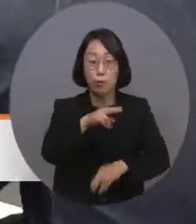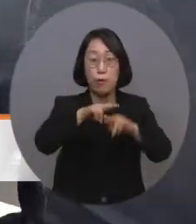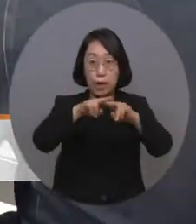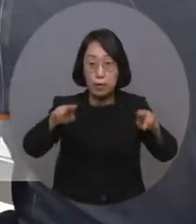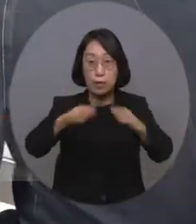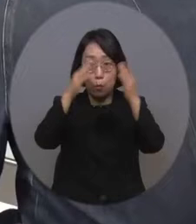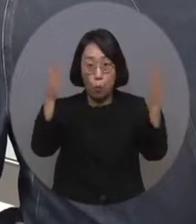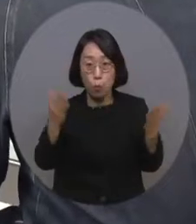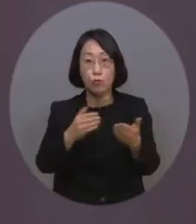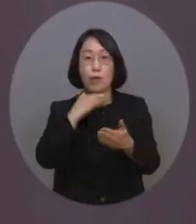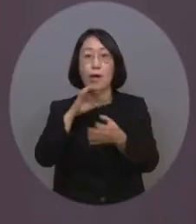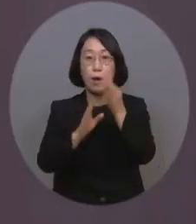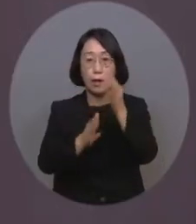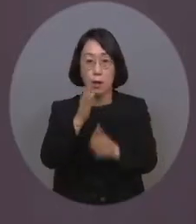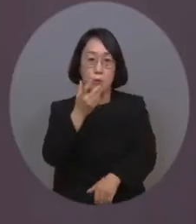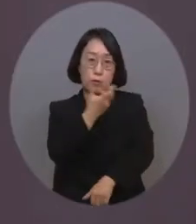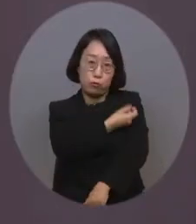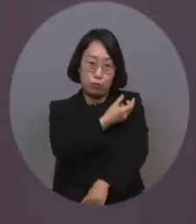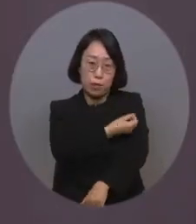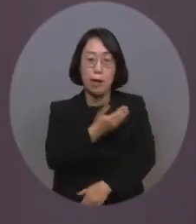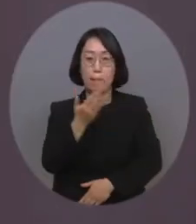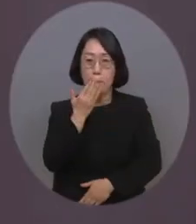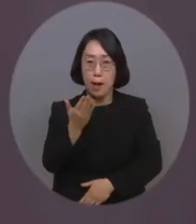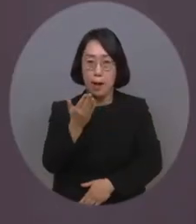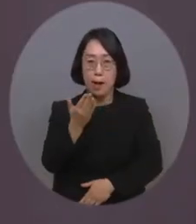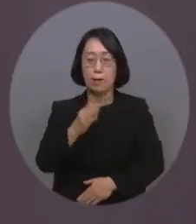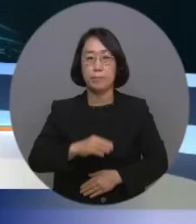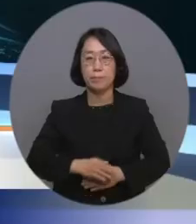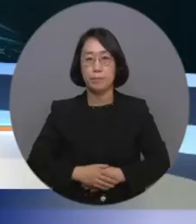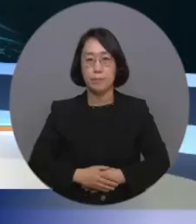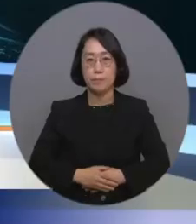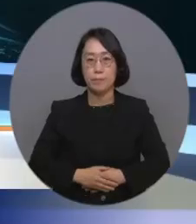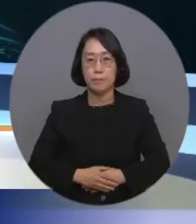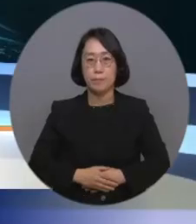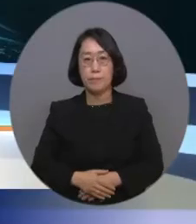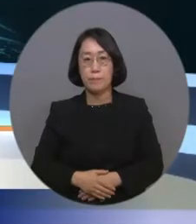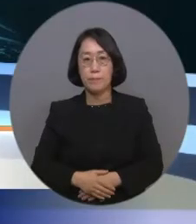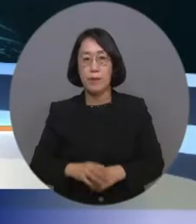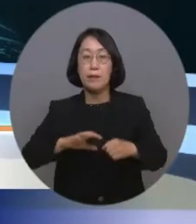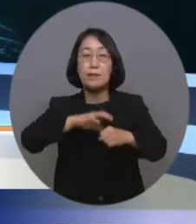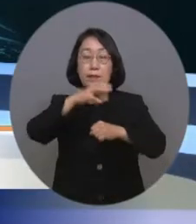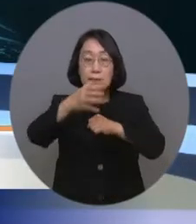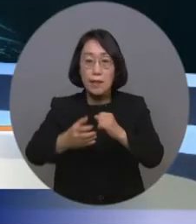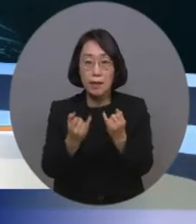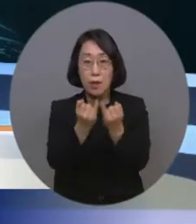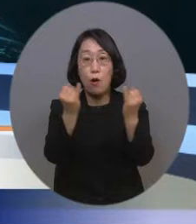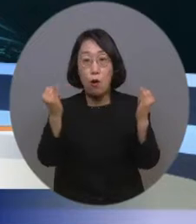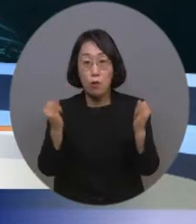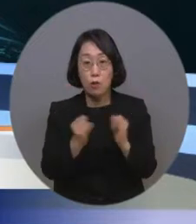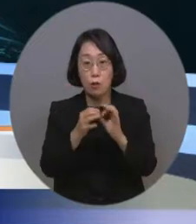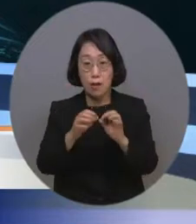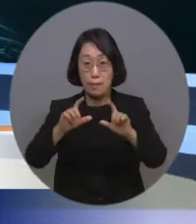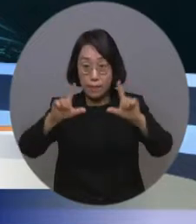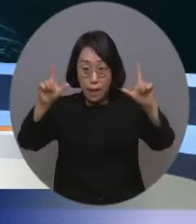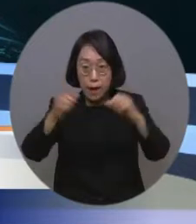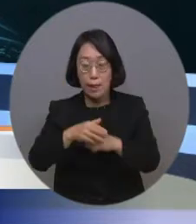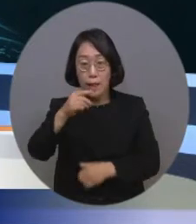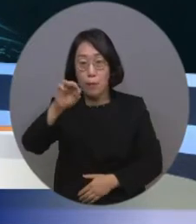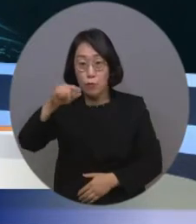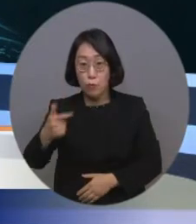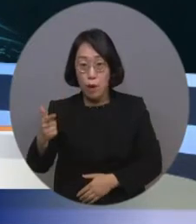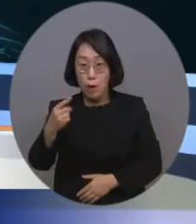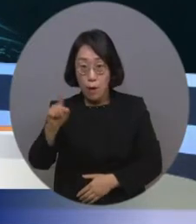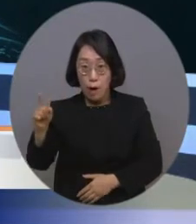해제돼 출생연도와 상관없이 접종이 가능합니다. 세계 여성의 날을 기념해 다문화 여성과